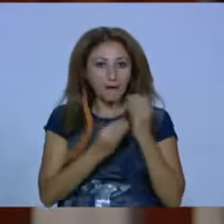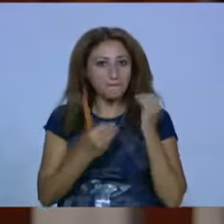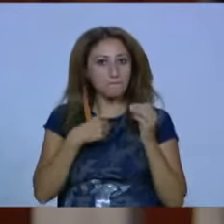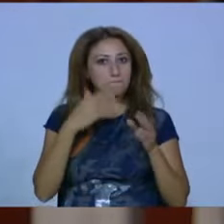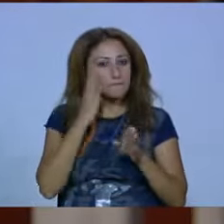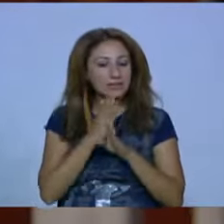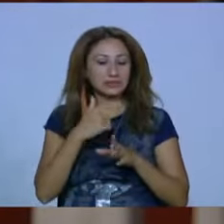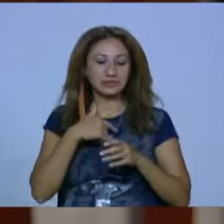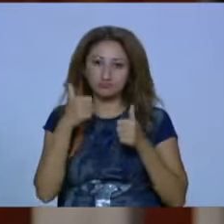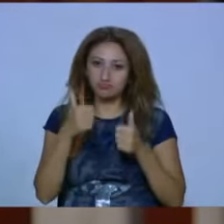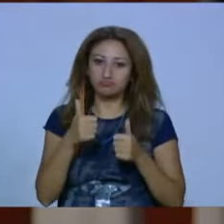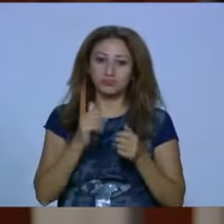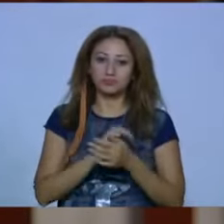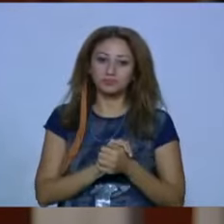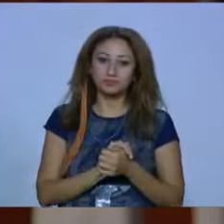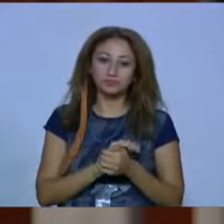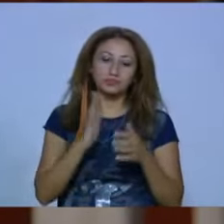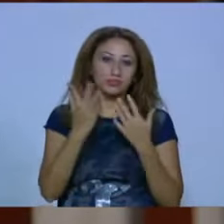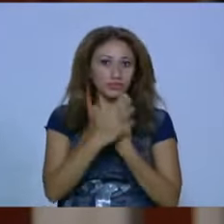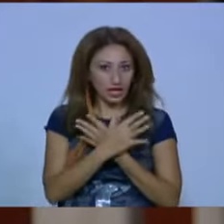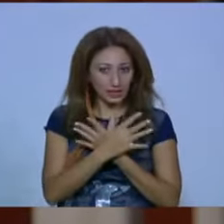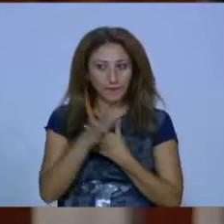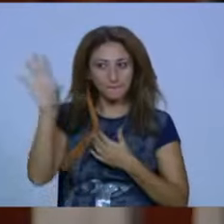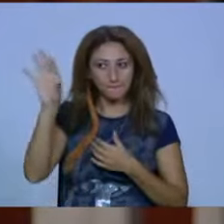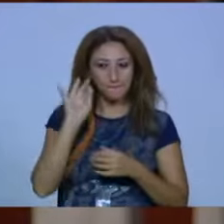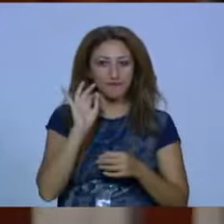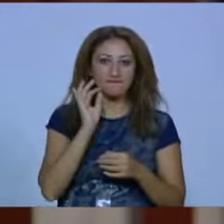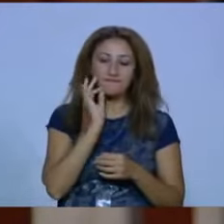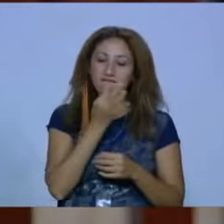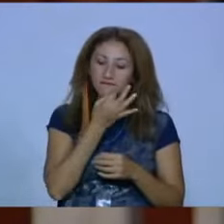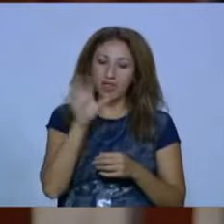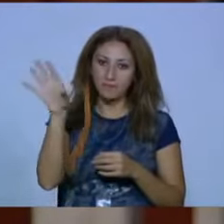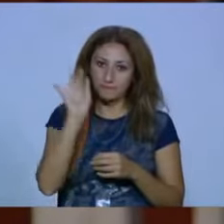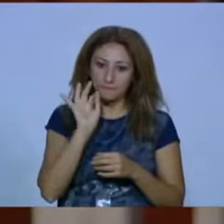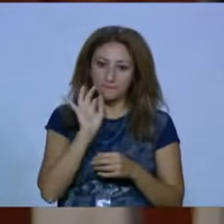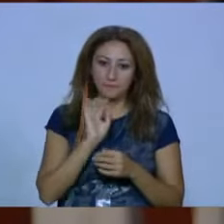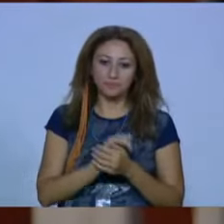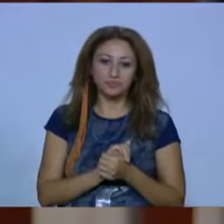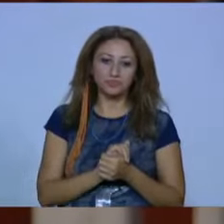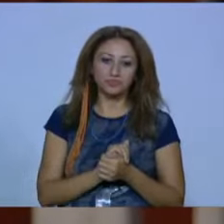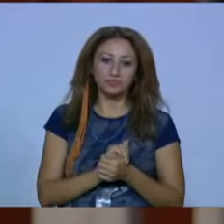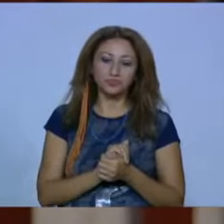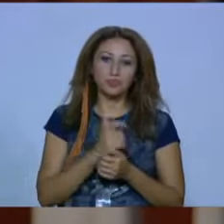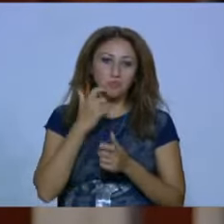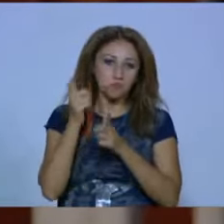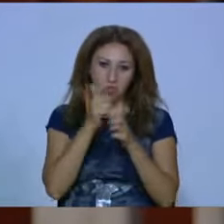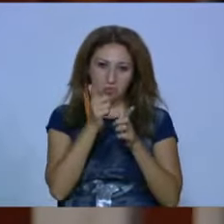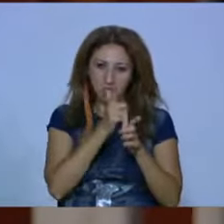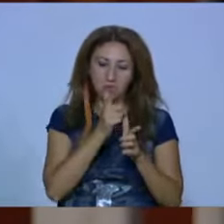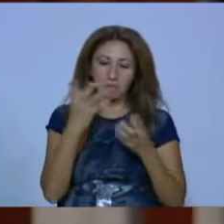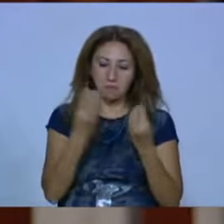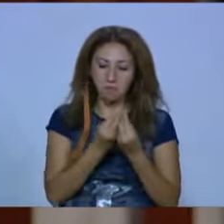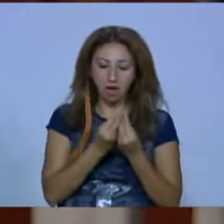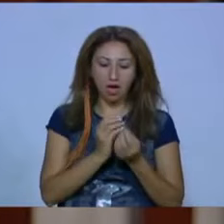بمثل وكده، وابتدى الاستاذ عادل يرشحه في الافلام بتاعت الاستاذ شريف عرفه والاستاذ وحيد حامد.